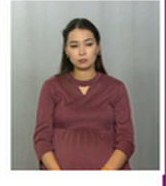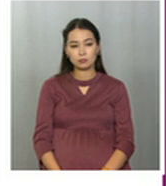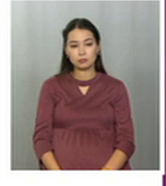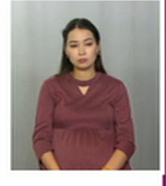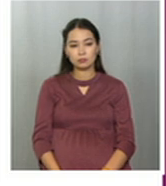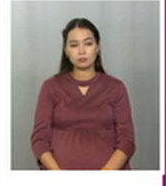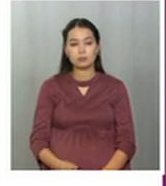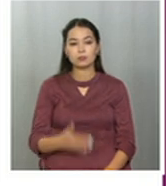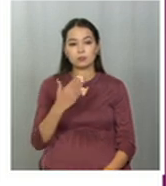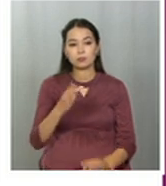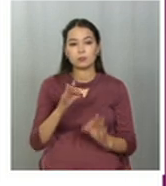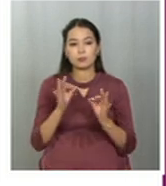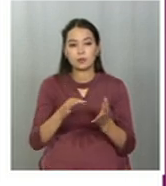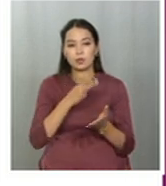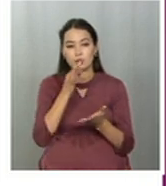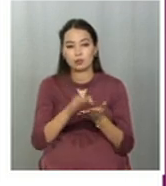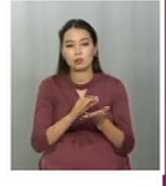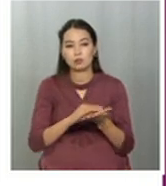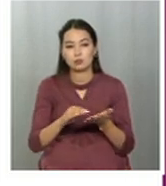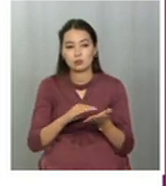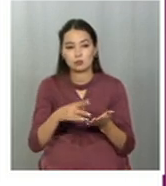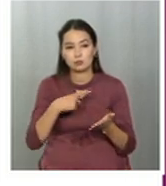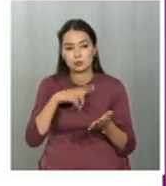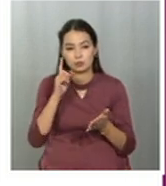Сіздерді дұрыс жауабын жазды деп сенемін.